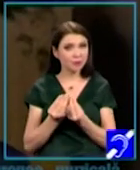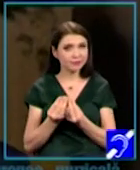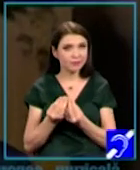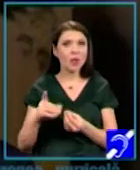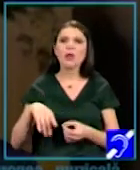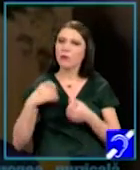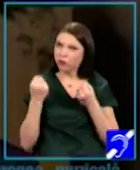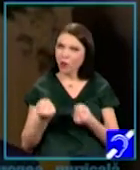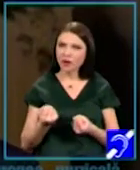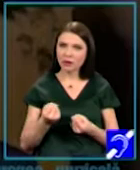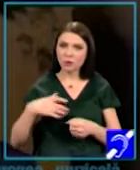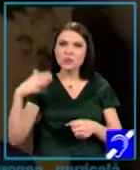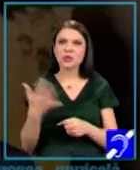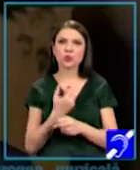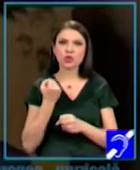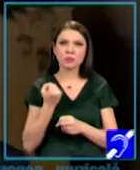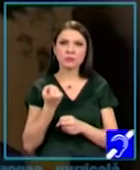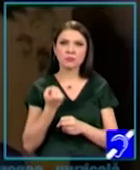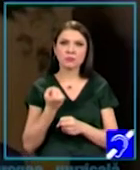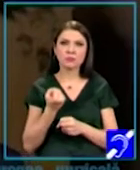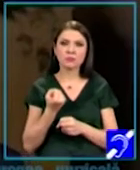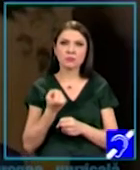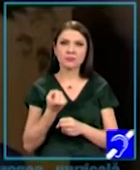E foarte greu să reușim